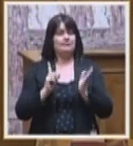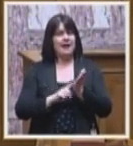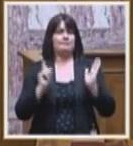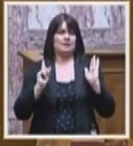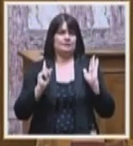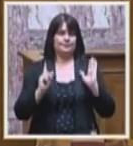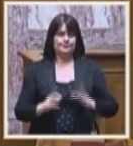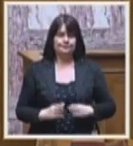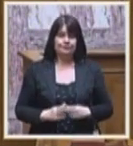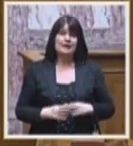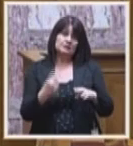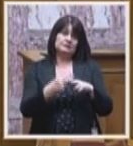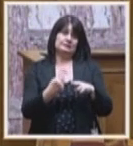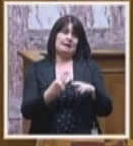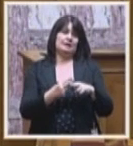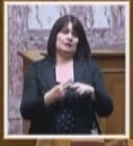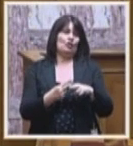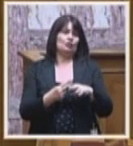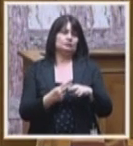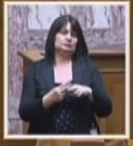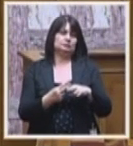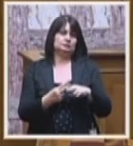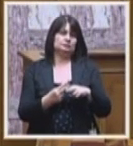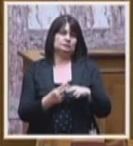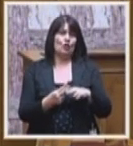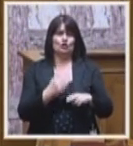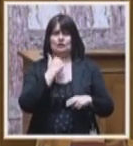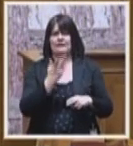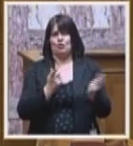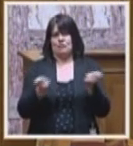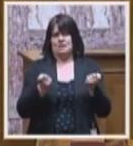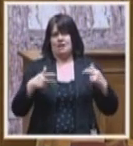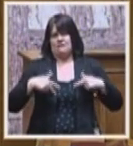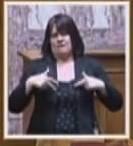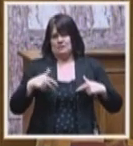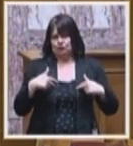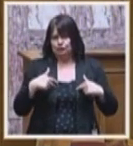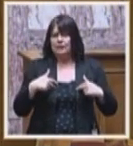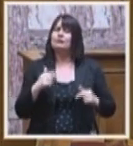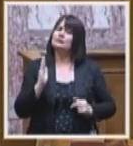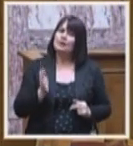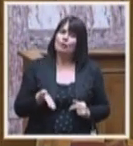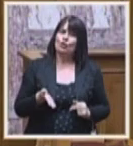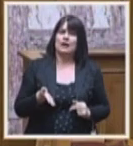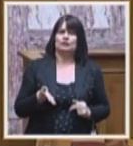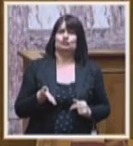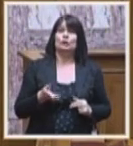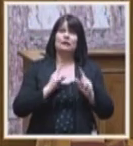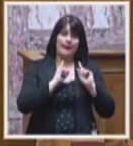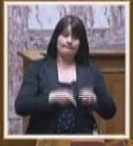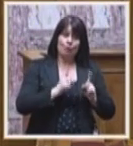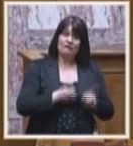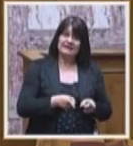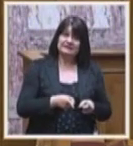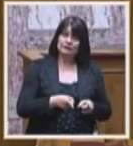Όχι για να μην μπορούμε να κυβερνήσουμε, κύριε Σαμαρά, αλλά για να μπορέσουμε αυτά τα οποία εμείς αποφασίζουμε